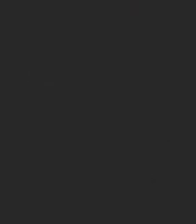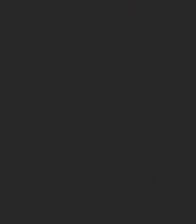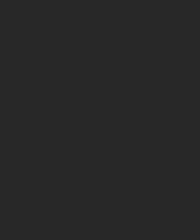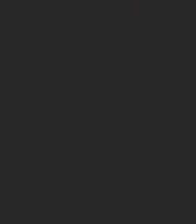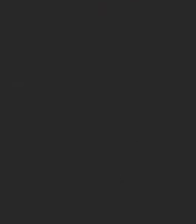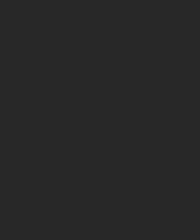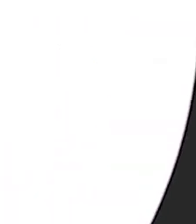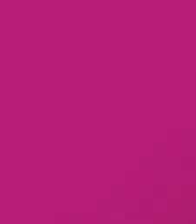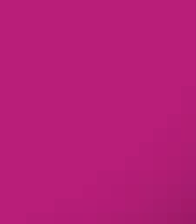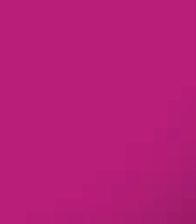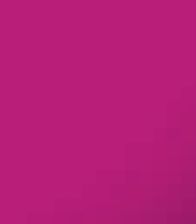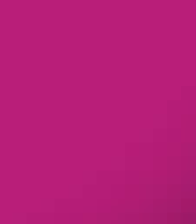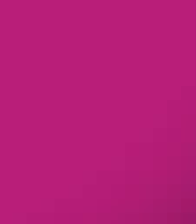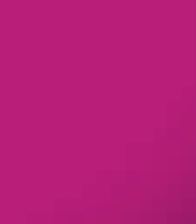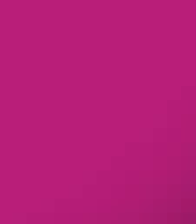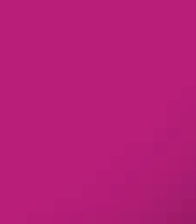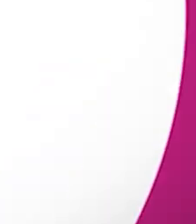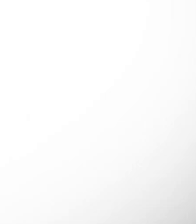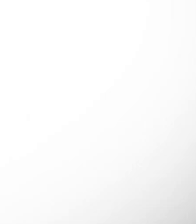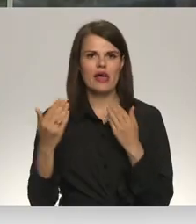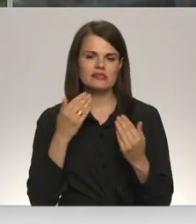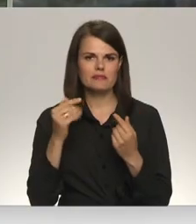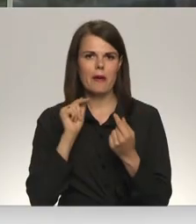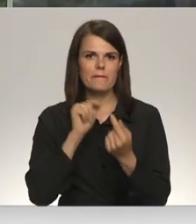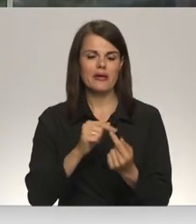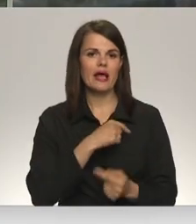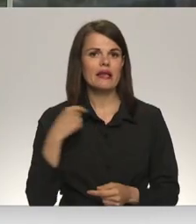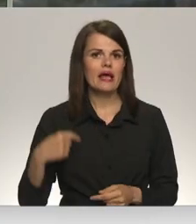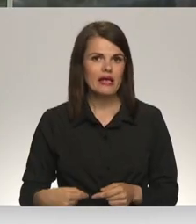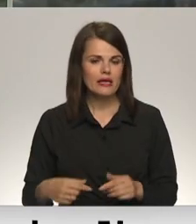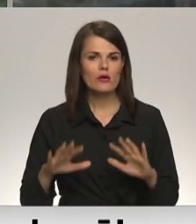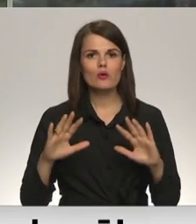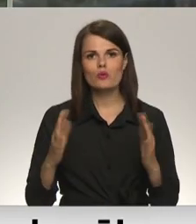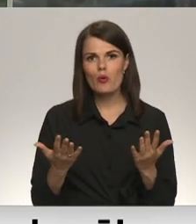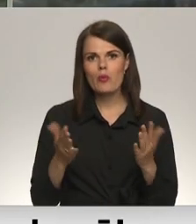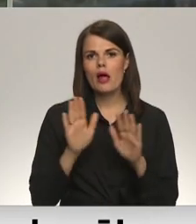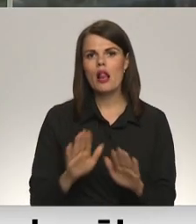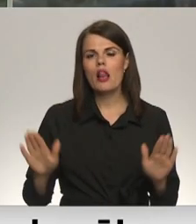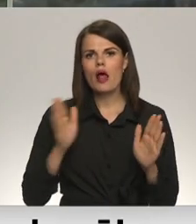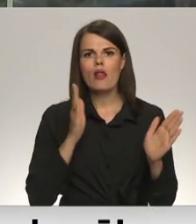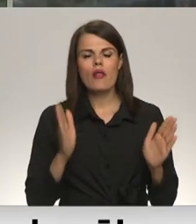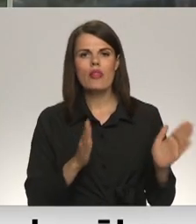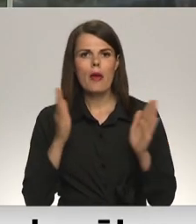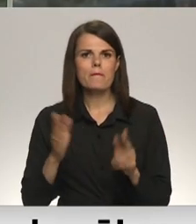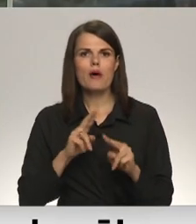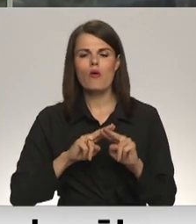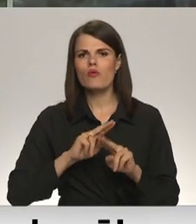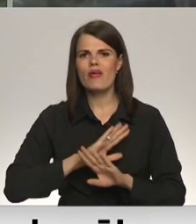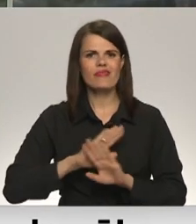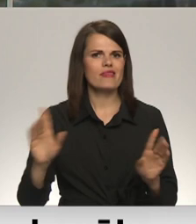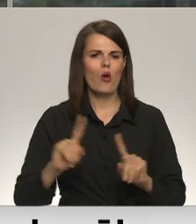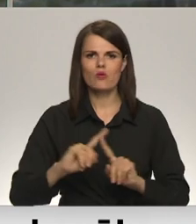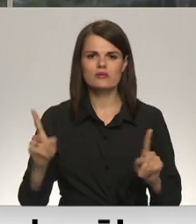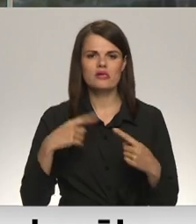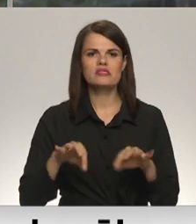Re, viss ēters ir te! Bet lēnā tempā un ne visos posmos uzreiz